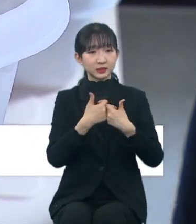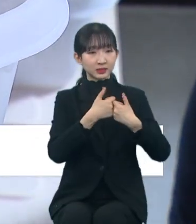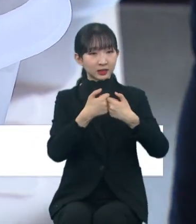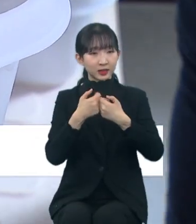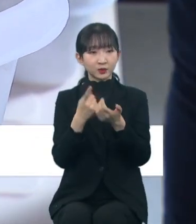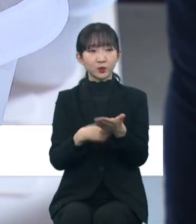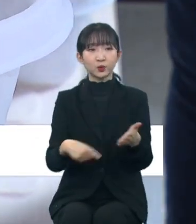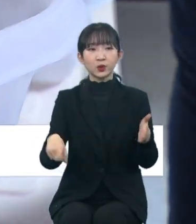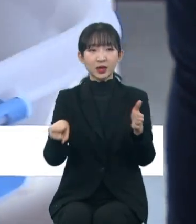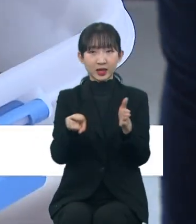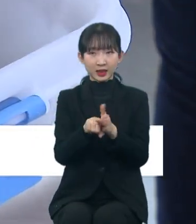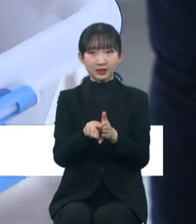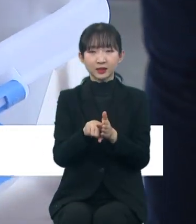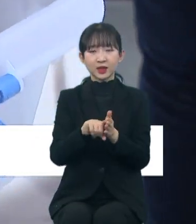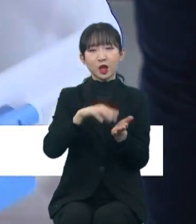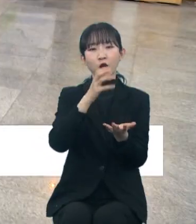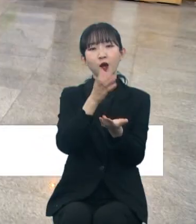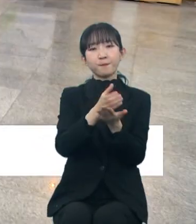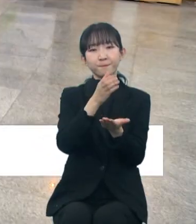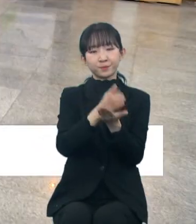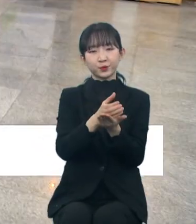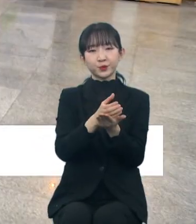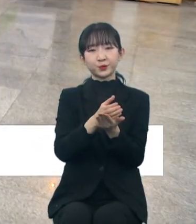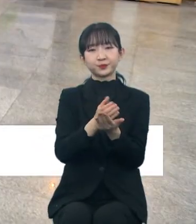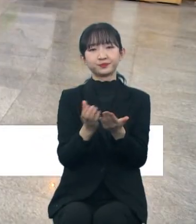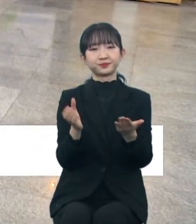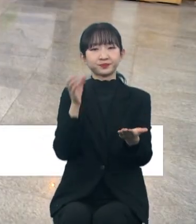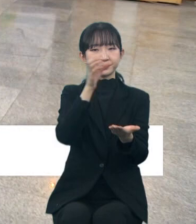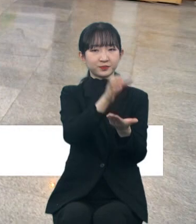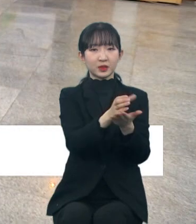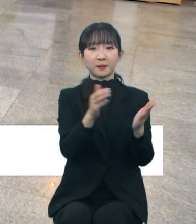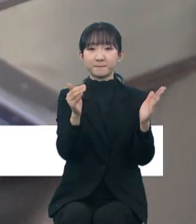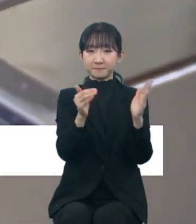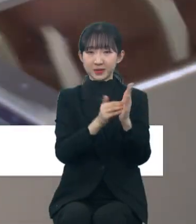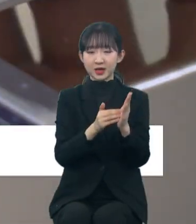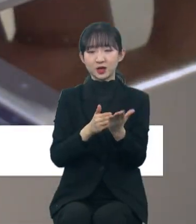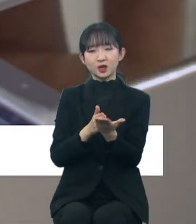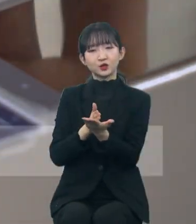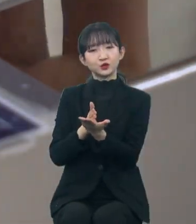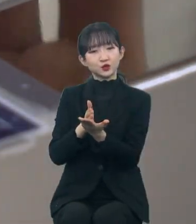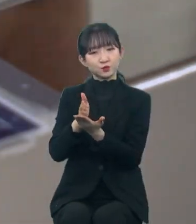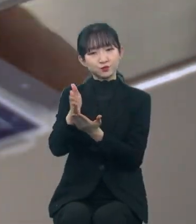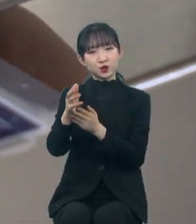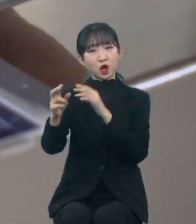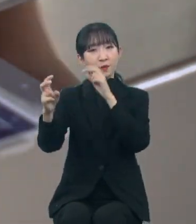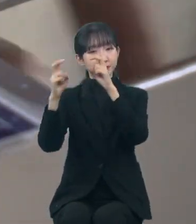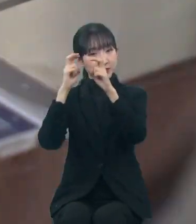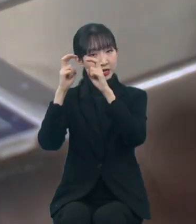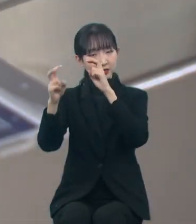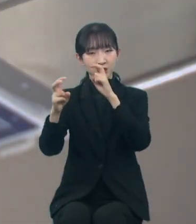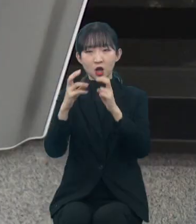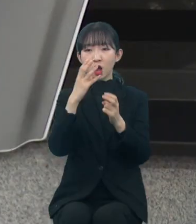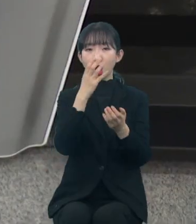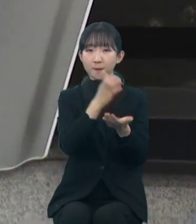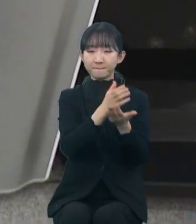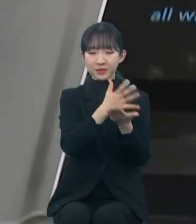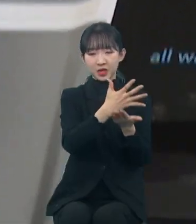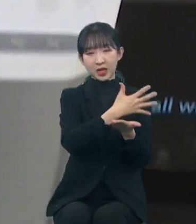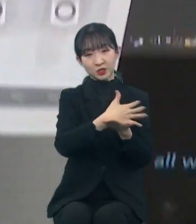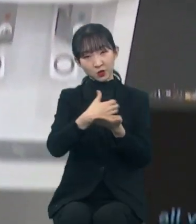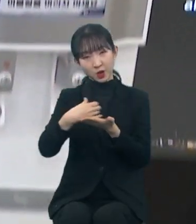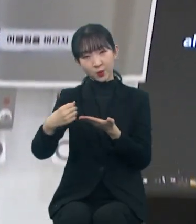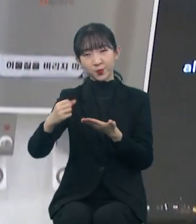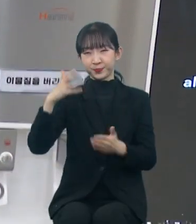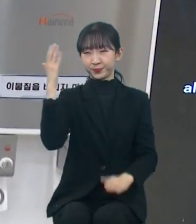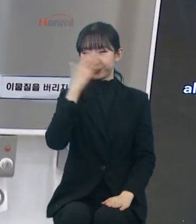공유 시스템을 구축해 운영합니다. 식기 렌탈 전문업체가 다회용 컵을 수거하고 세척, 살균 처리하는